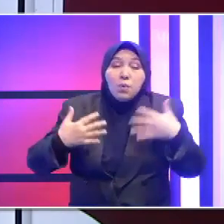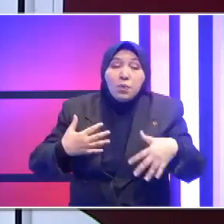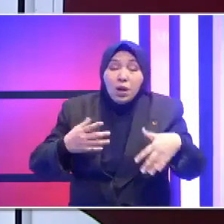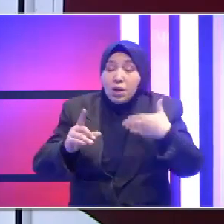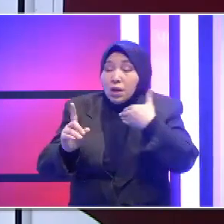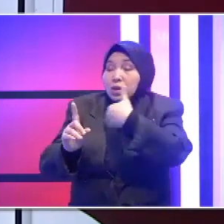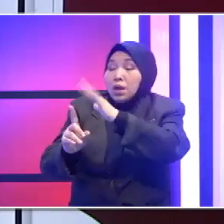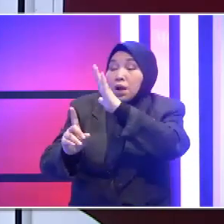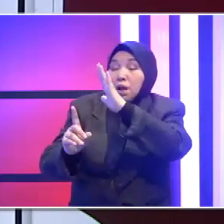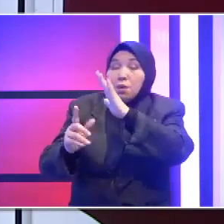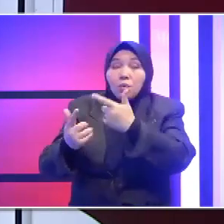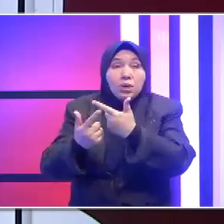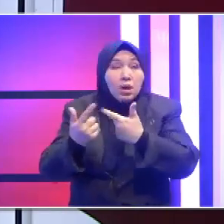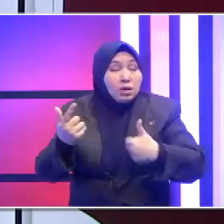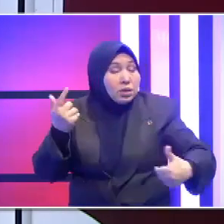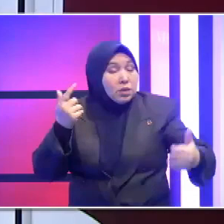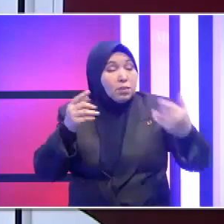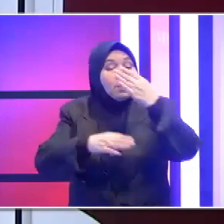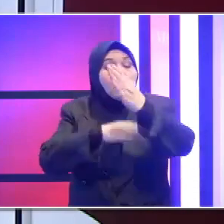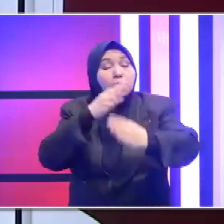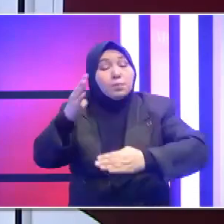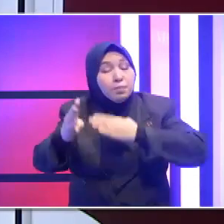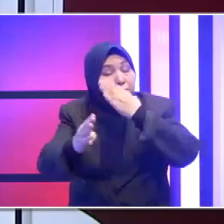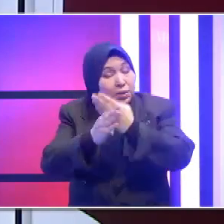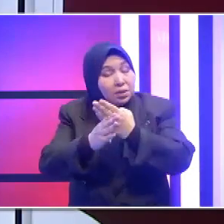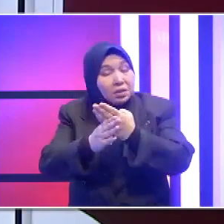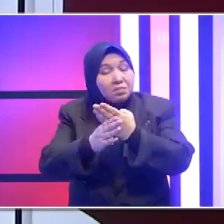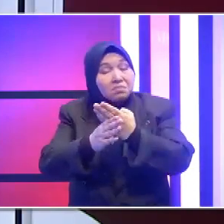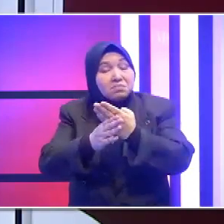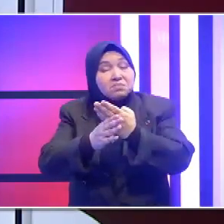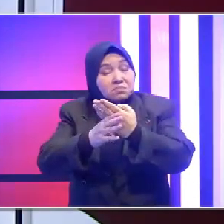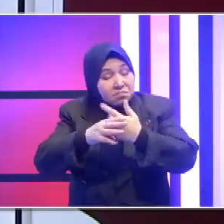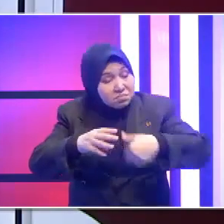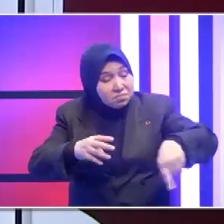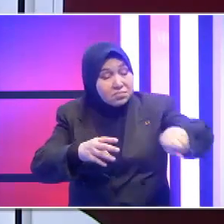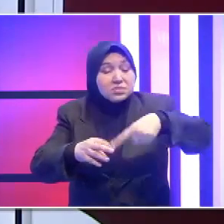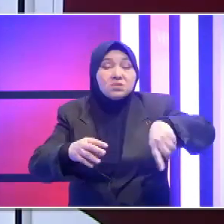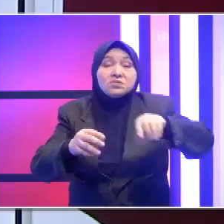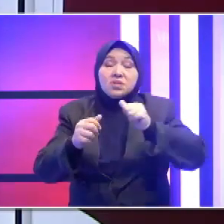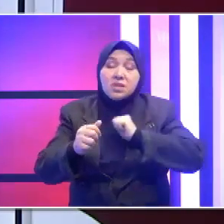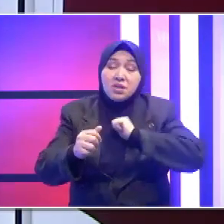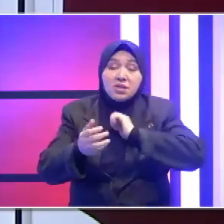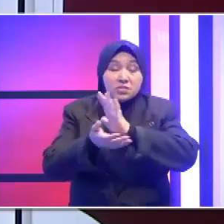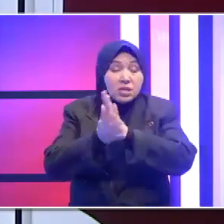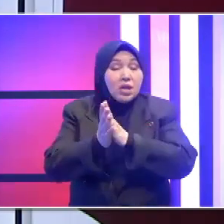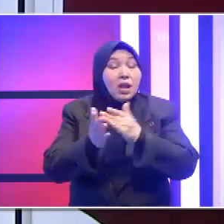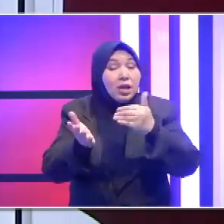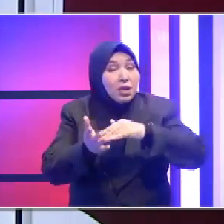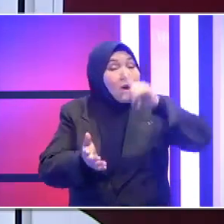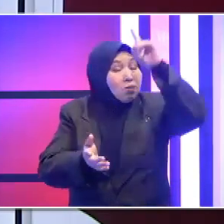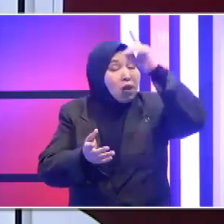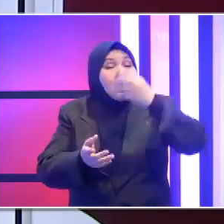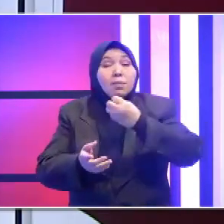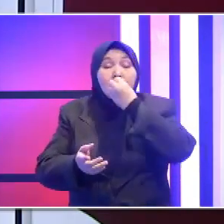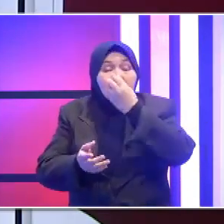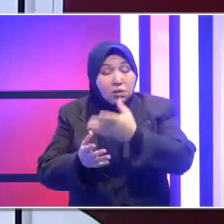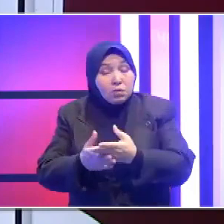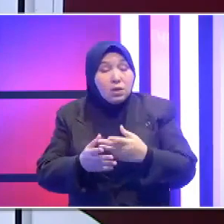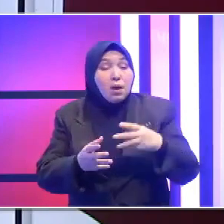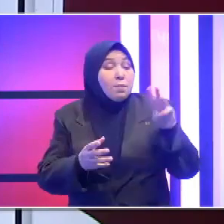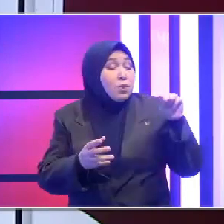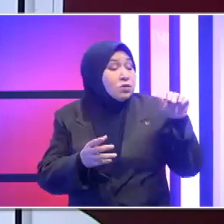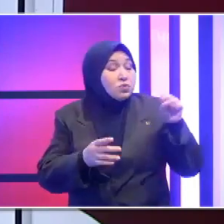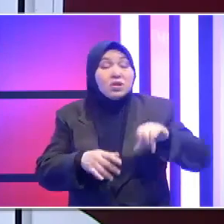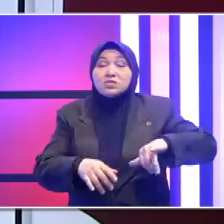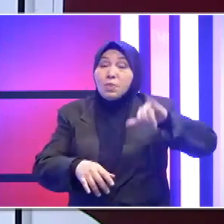akan dihalau daripada daripada bumi mereka dan lebih daripada itu Allah menyatakan bahwa dalam muchus ras malam